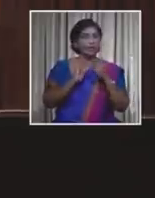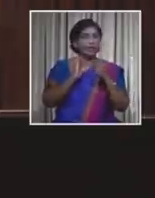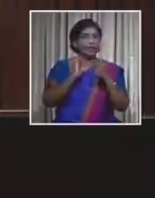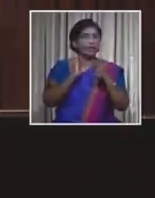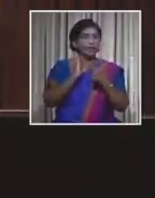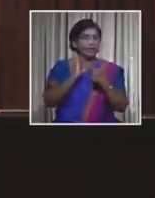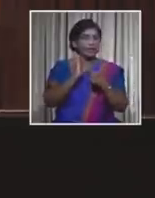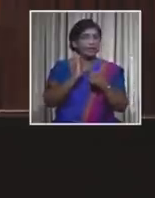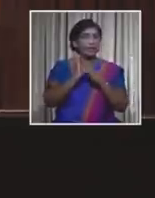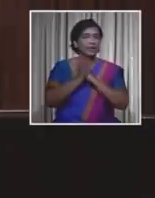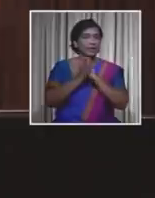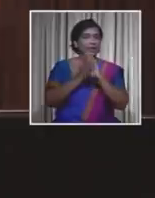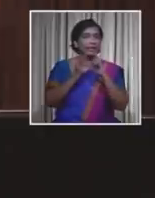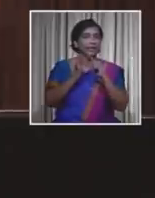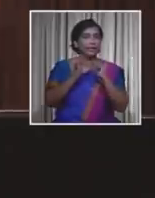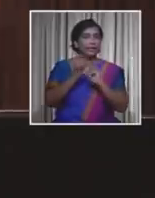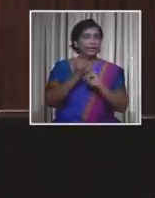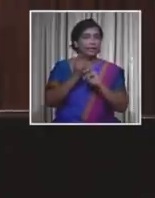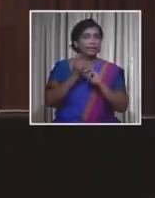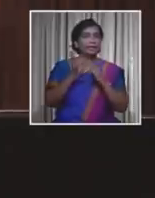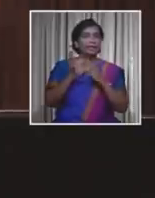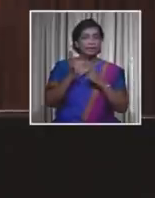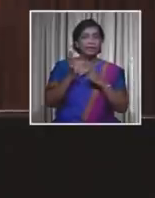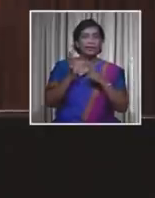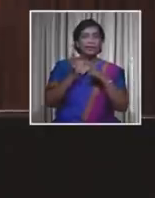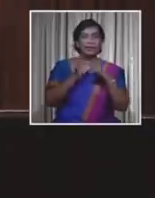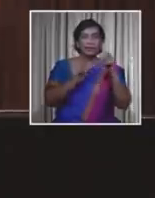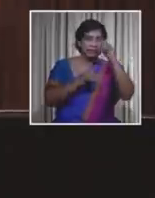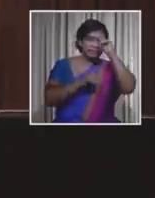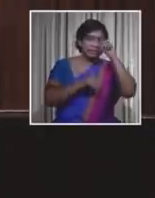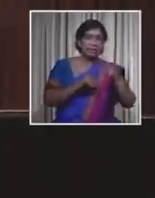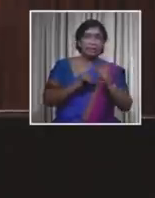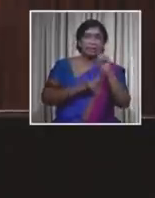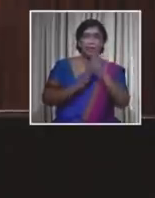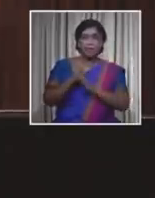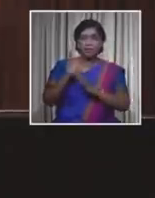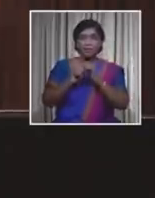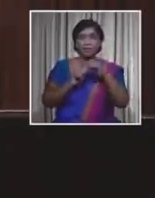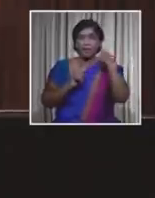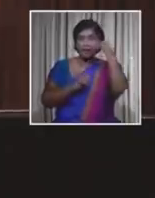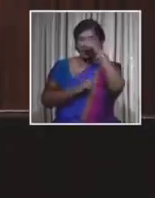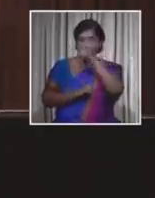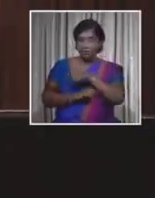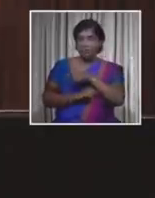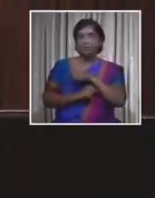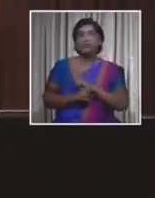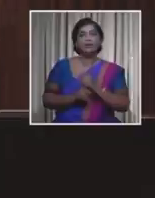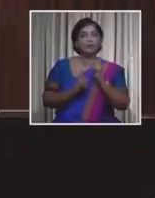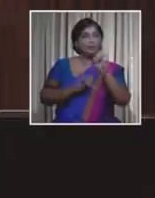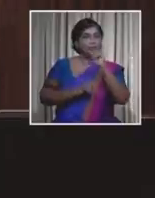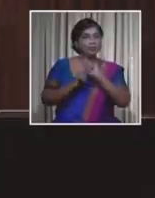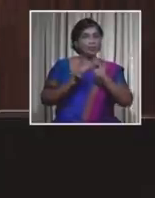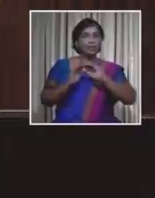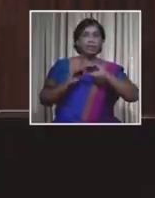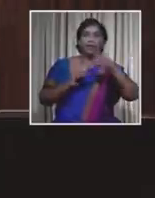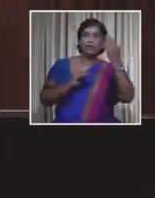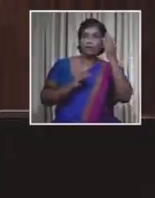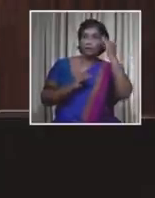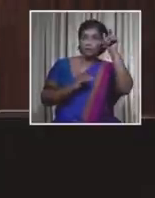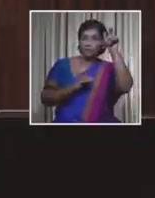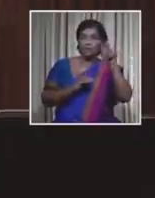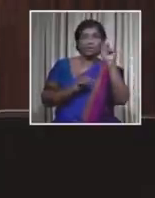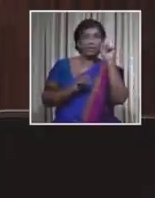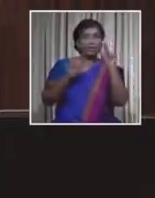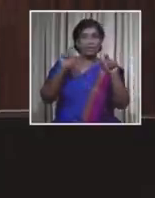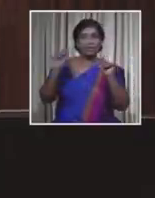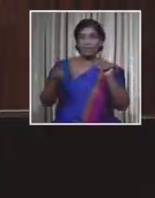කුට්ටියාරච්චි මහතා විසින් පාර්ලිමේන්තු මන්ත්‍රී රෝහිණී කුමාරි විජයරත් මහත්මියගේ සහ පාර්ලිමේන්තුවෙන් පිටස්තර කාන්තාවගේ නම්